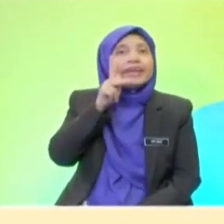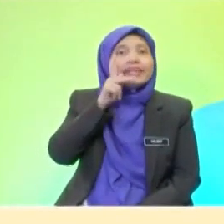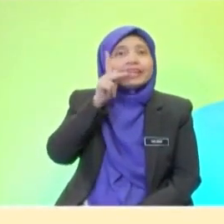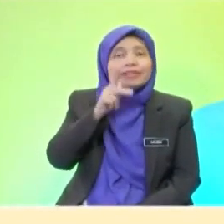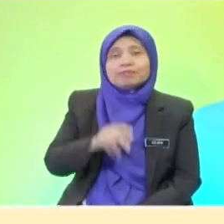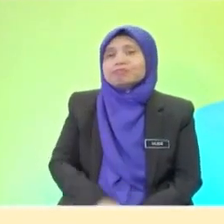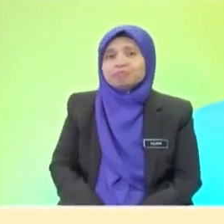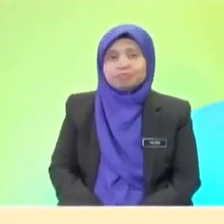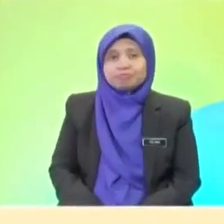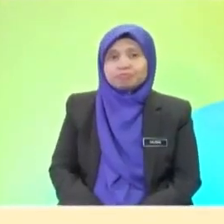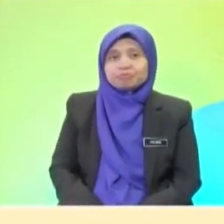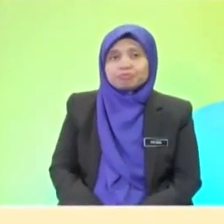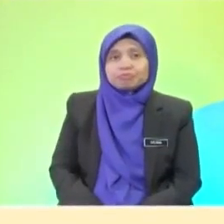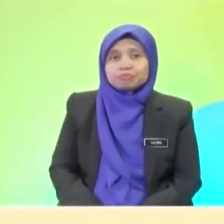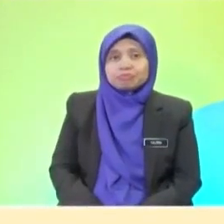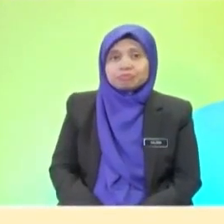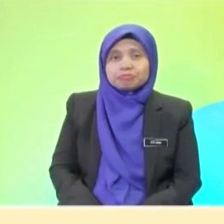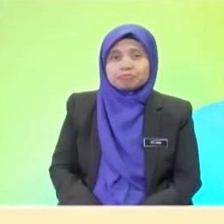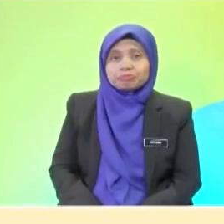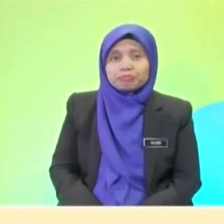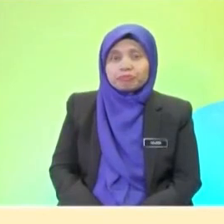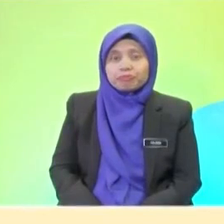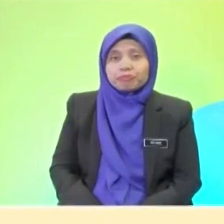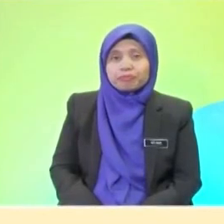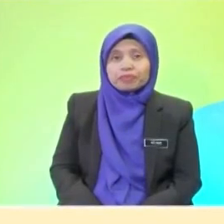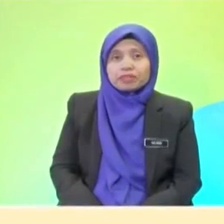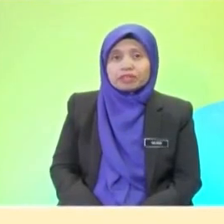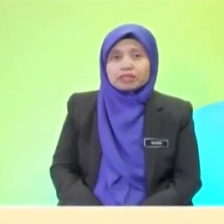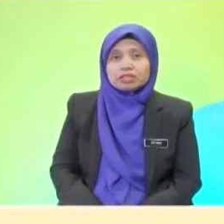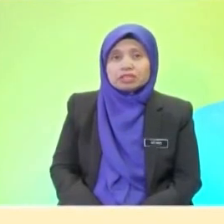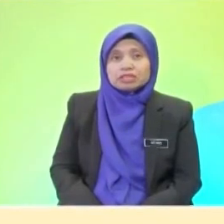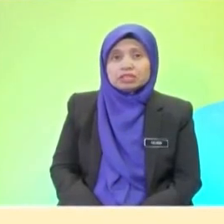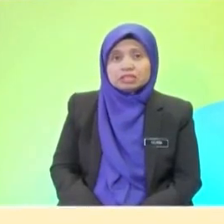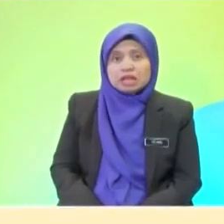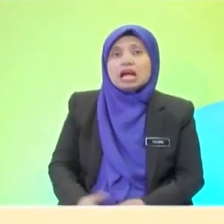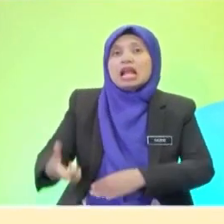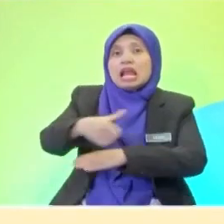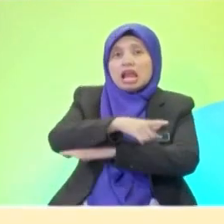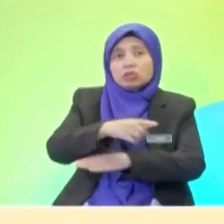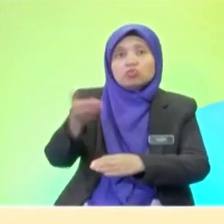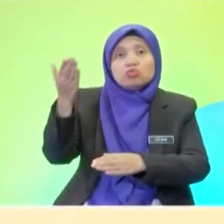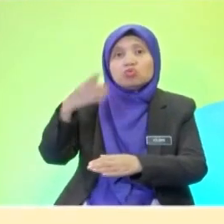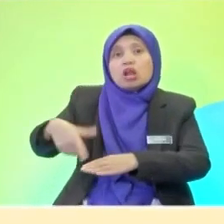silakan Khairul Safia ini Laut